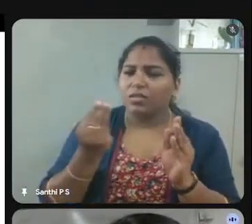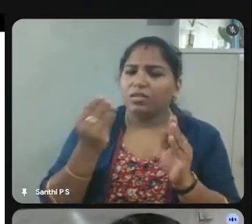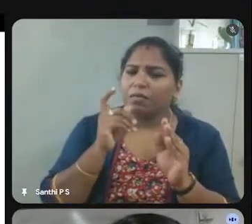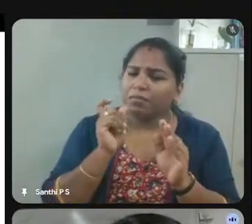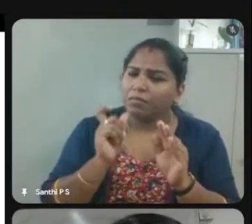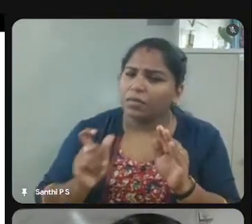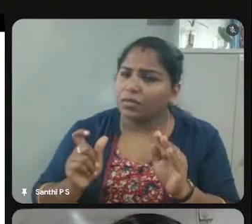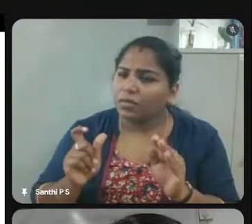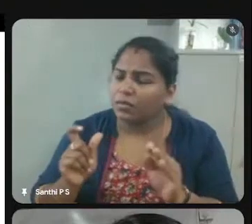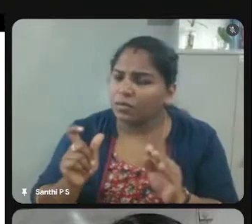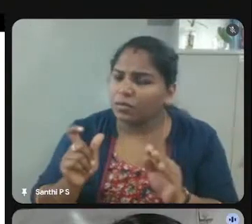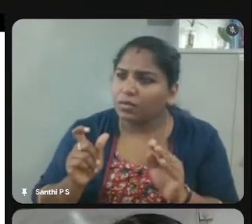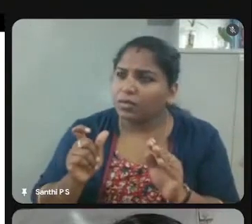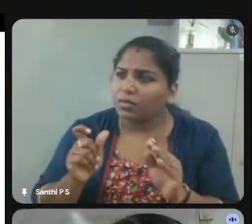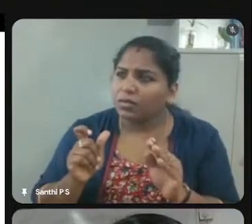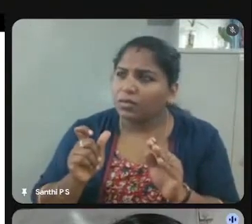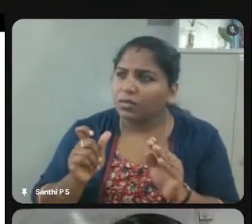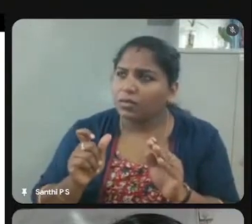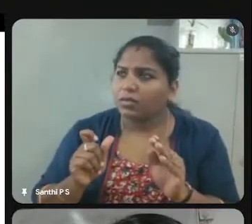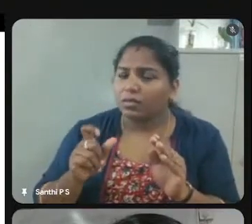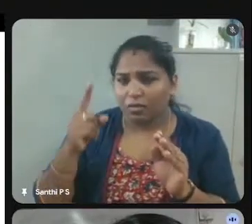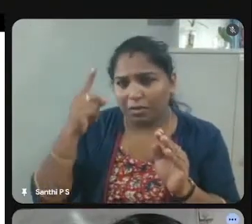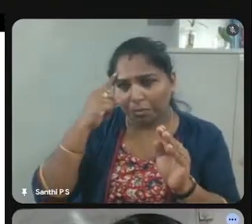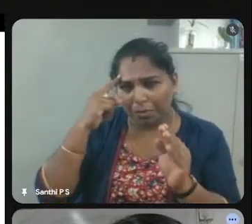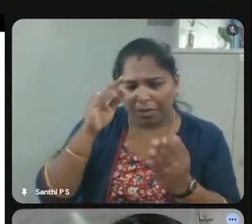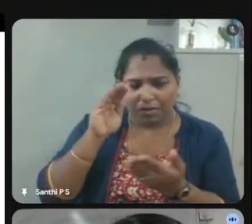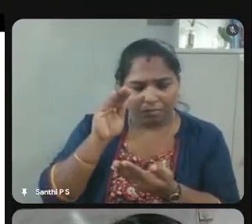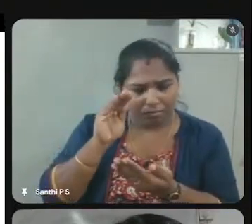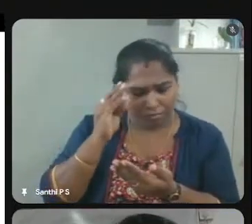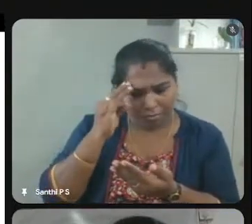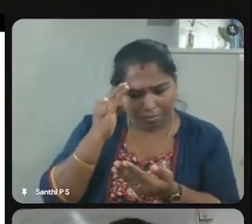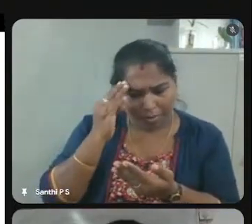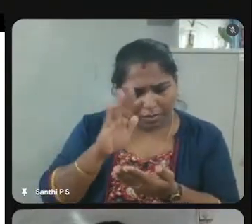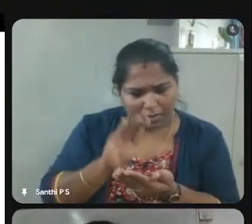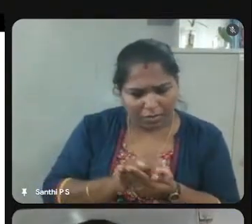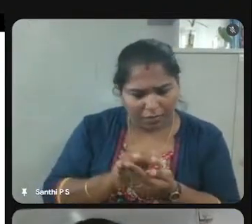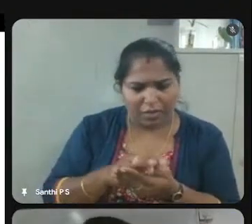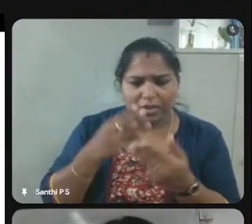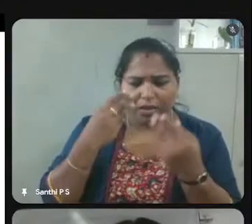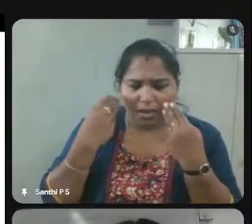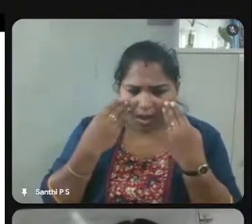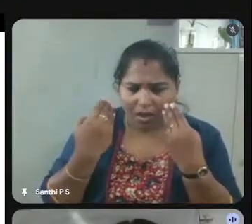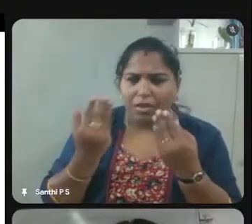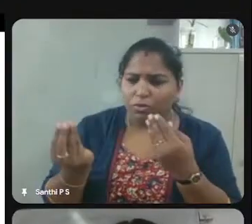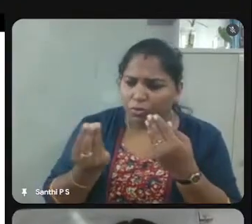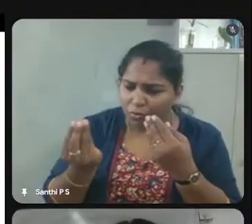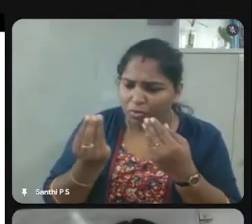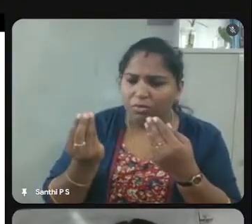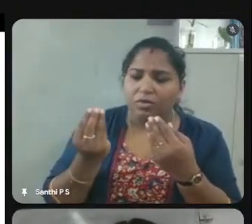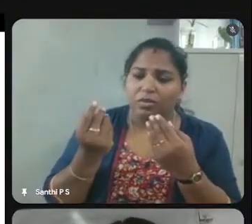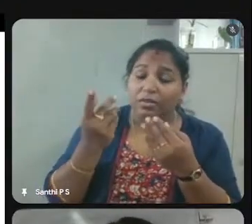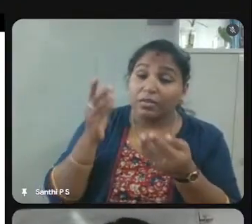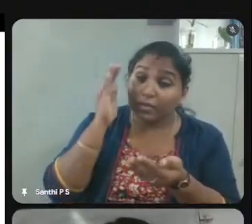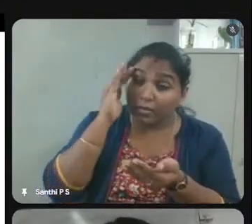കണ്ട് അതിങ്ങനെ മനസ്സിലാക്കി അതിങ്ങനെ മെമ്മറിയിൽ വെച്ചിട്ട് ഇത് ക്യാറ്റ് ആണ് അല്ലെങ്കിൽ ഇത് ഡോഗ് ആണ് അങ്ങനെ പറയുന്ന ഒരു